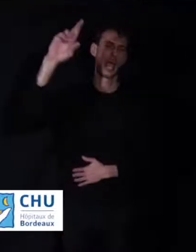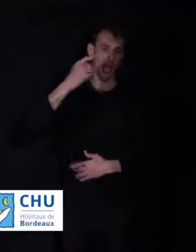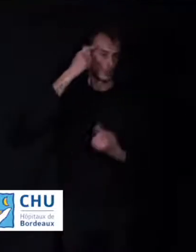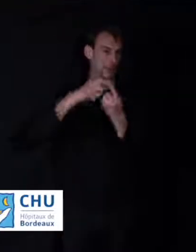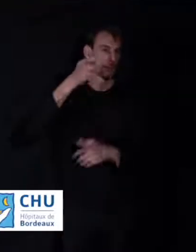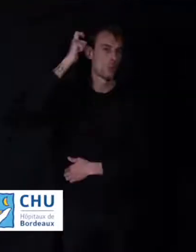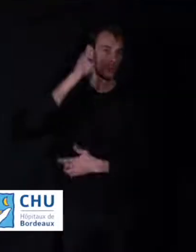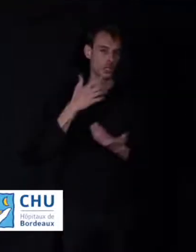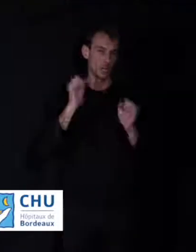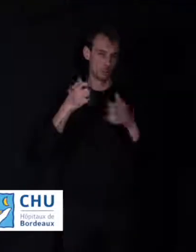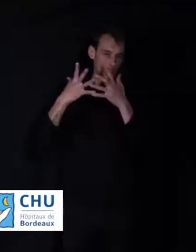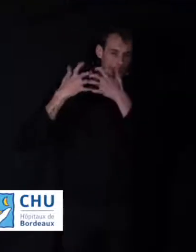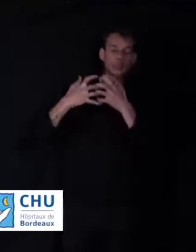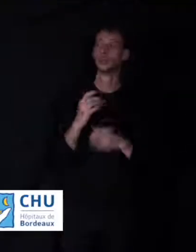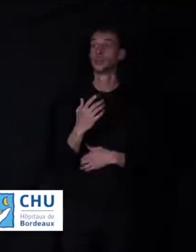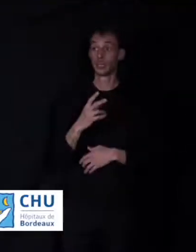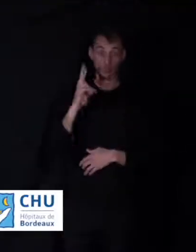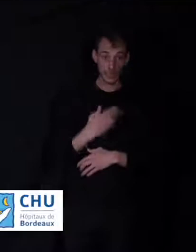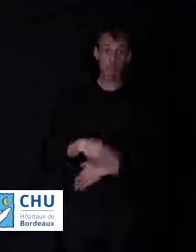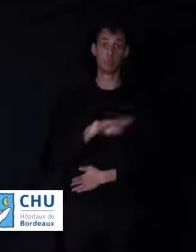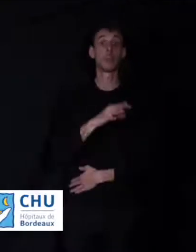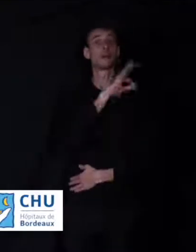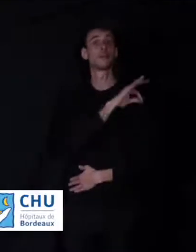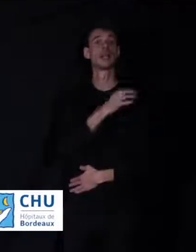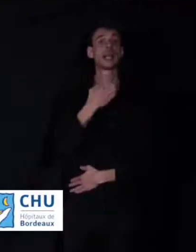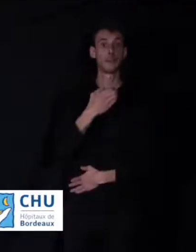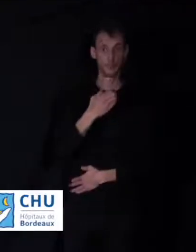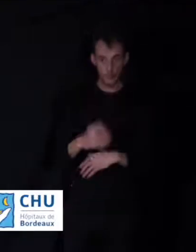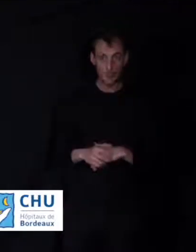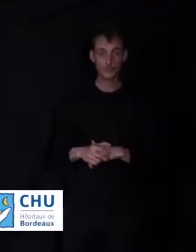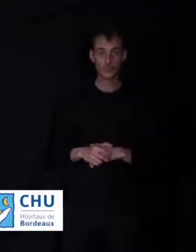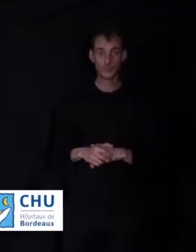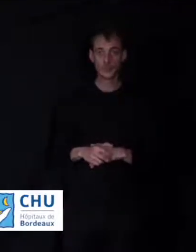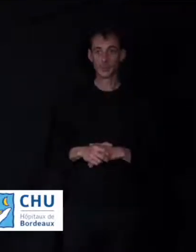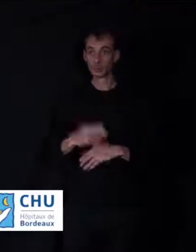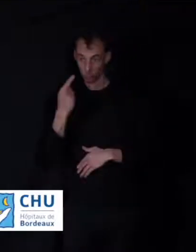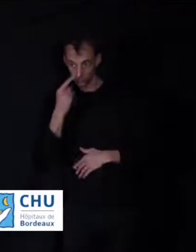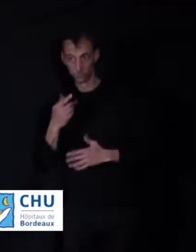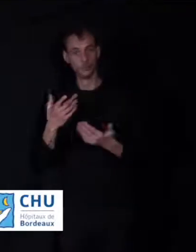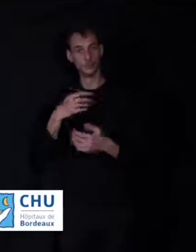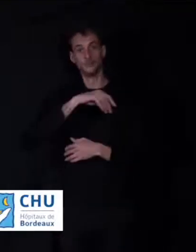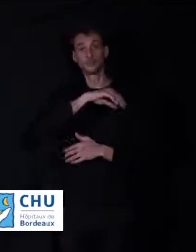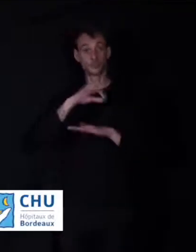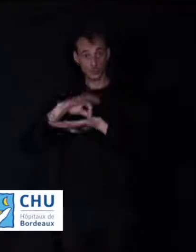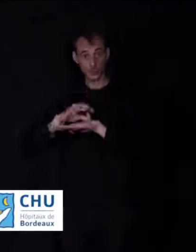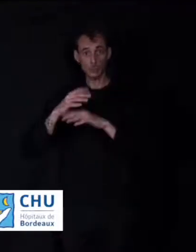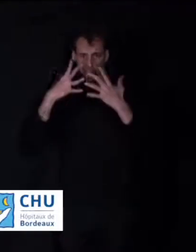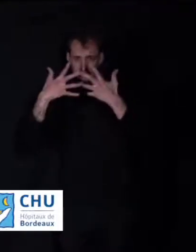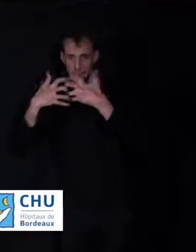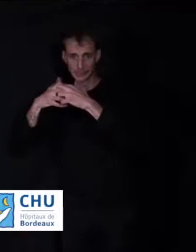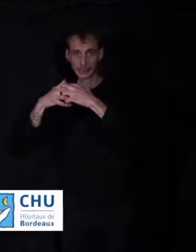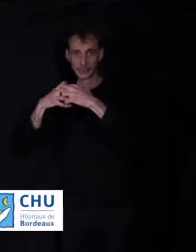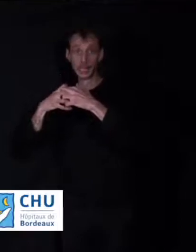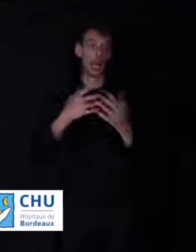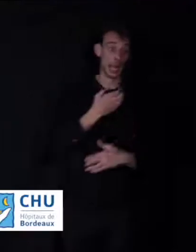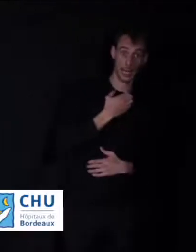cette complication est encore plus rare que celle que la grippe peut induire, car c'est une infection virale qui peut entraîner ce type de